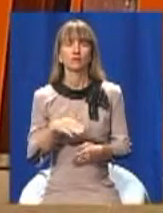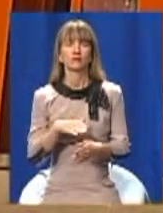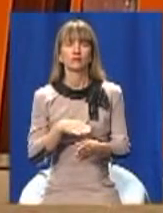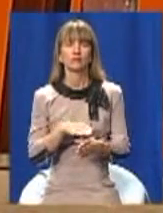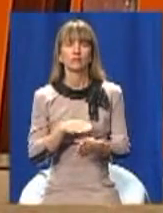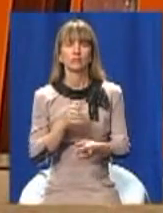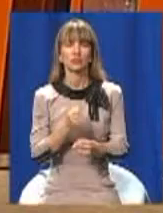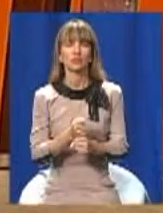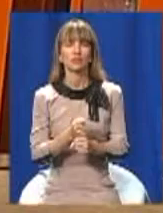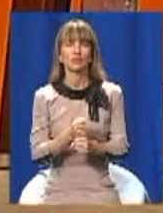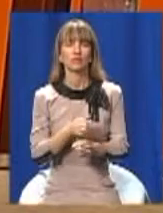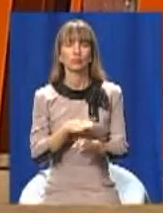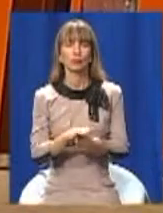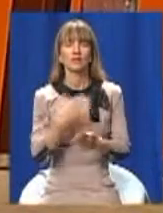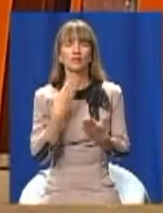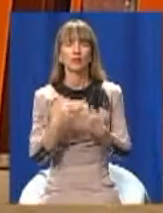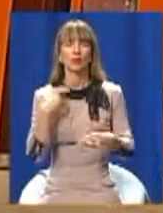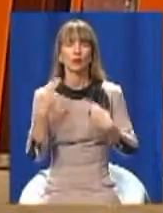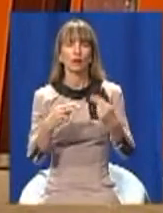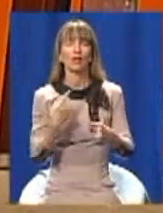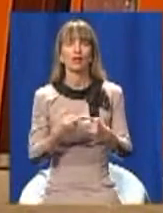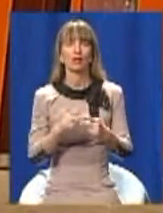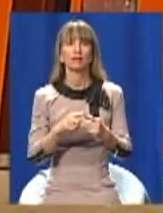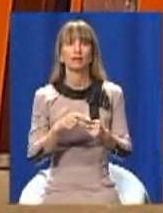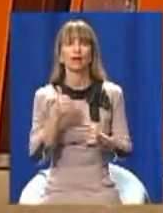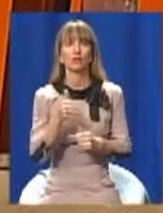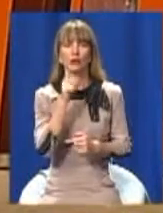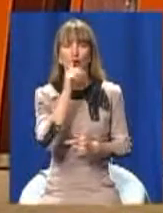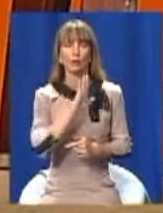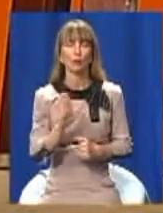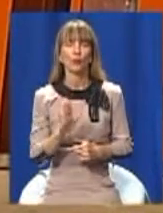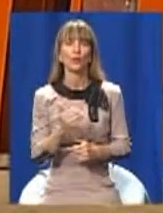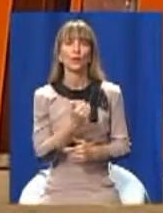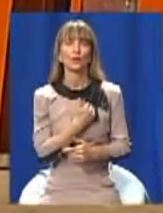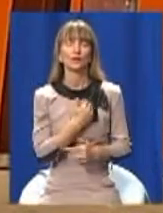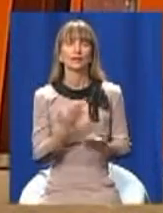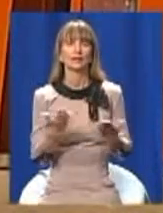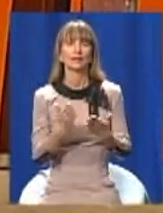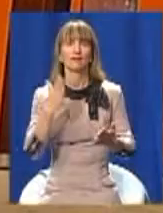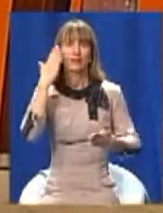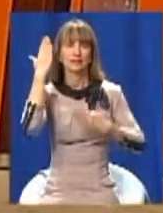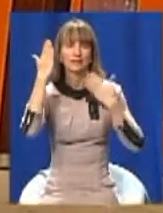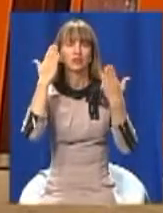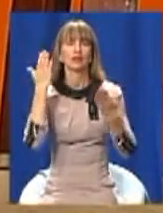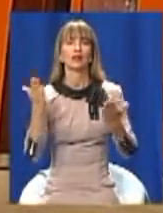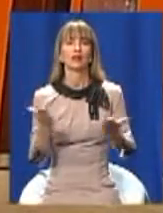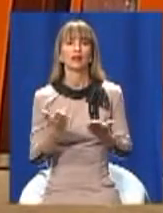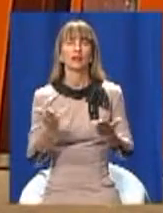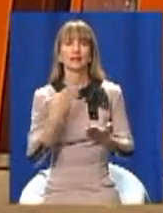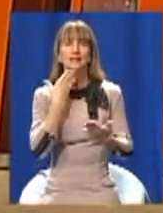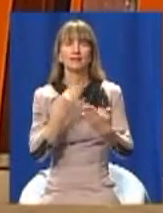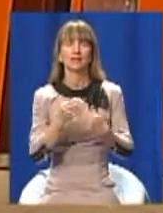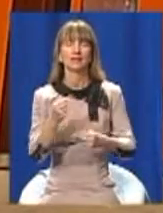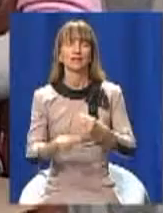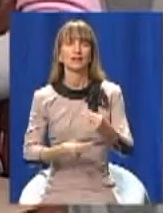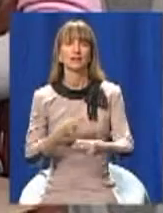це більш-менш добре. Адже все ж таки хочеться якихось веселищ, якихось своїх